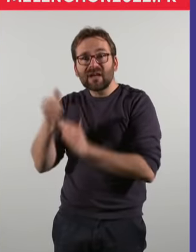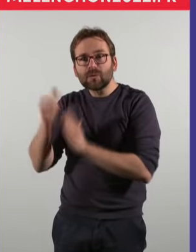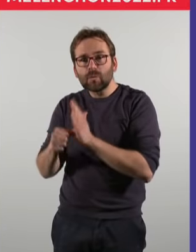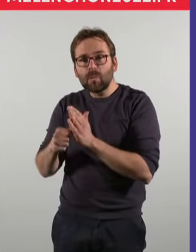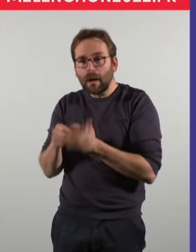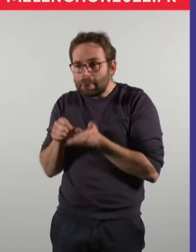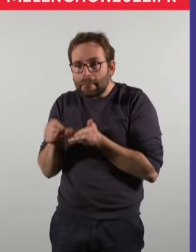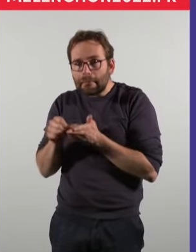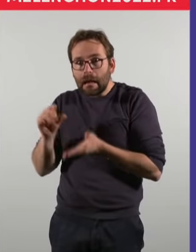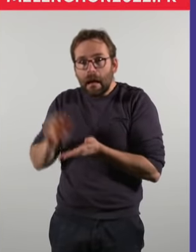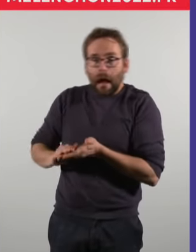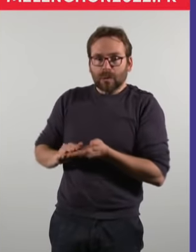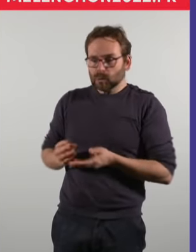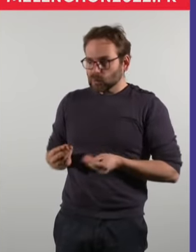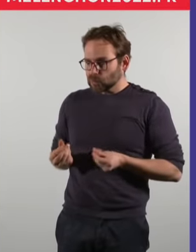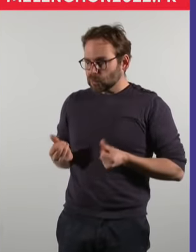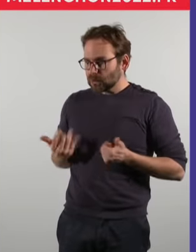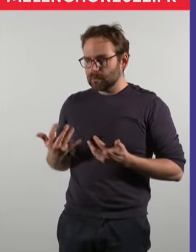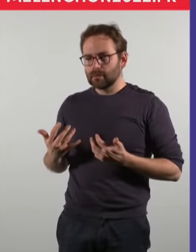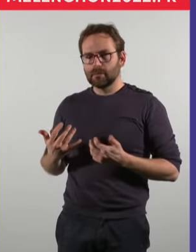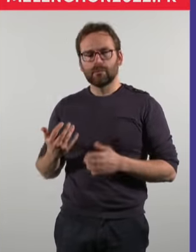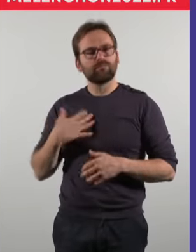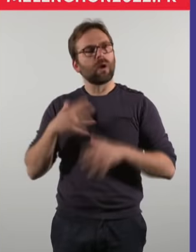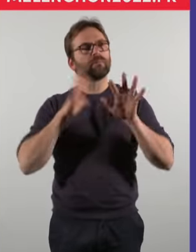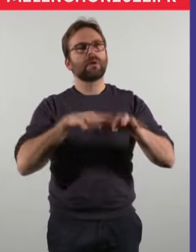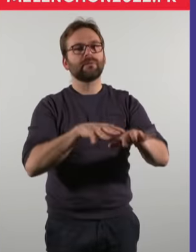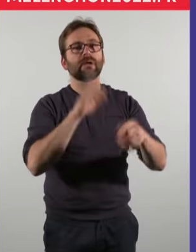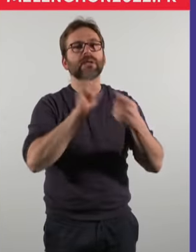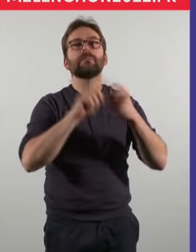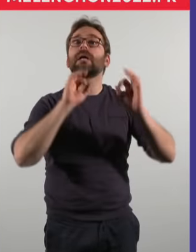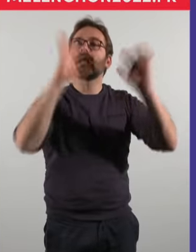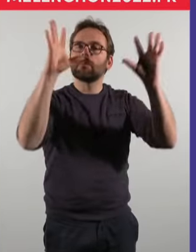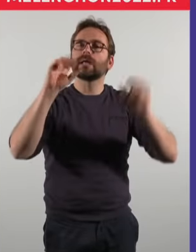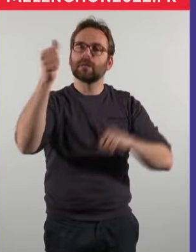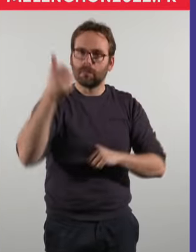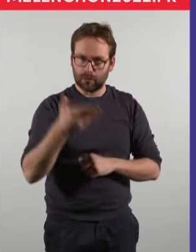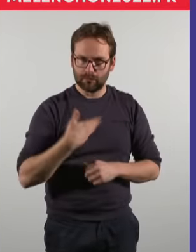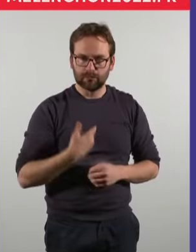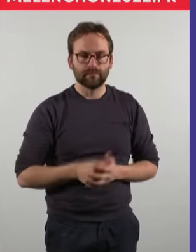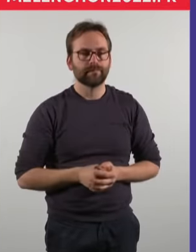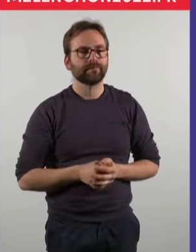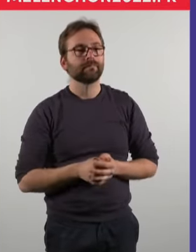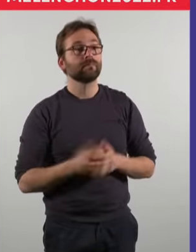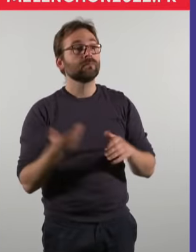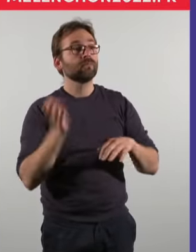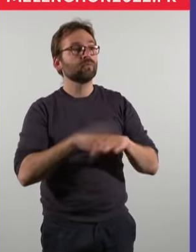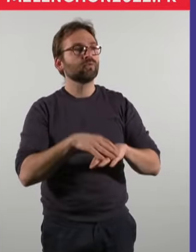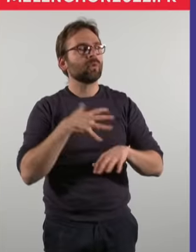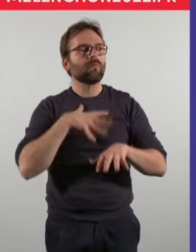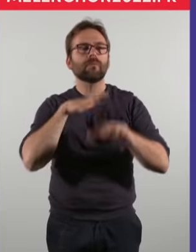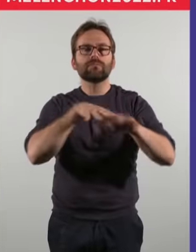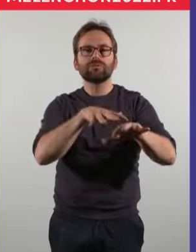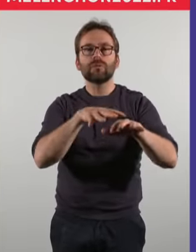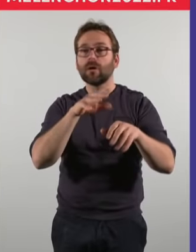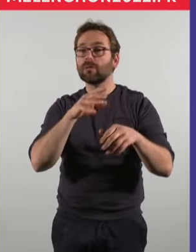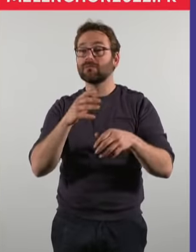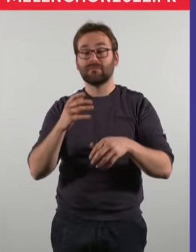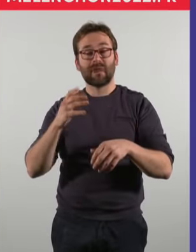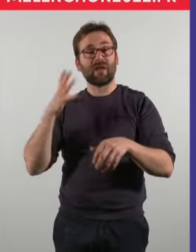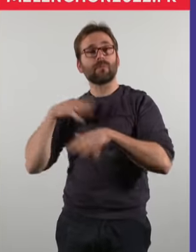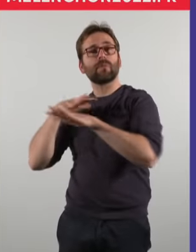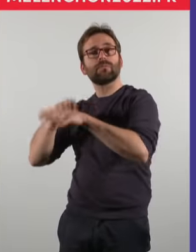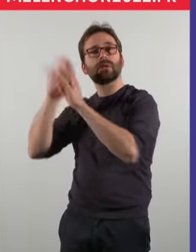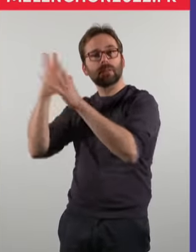mois. Moi, j'étais d'abord venu pour manifester pour le climat. Ce jour-là, on était allé manifester pour les services